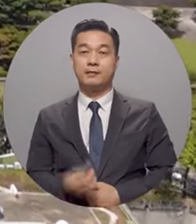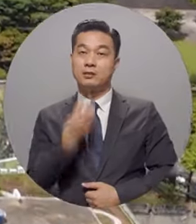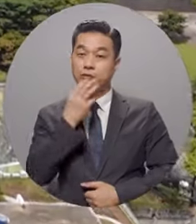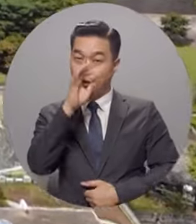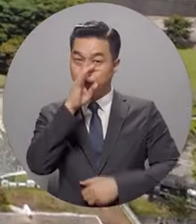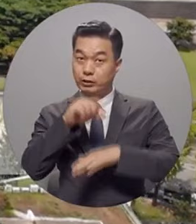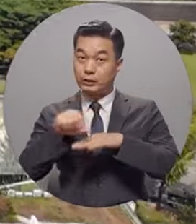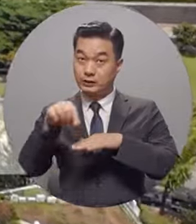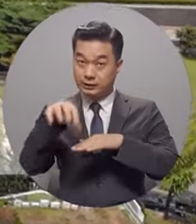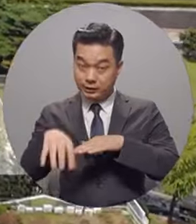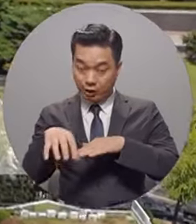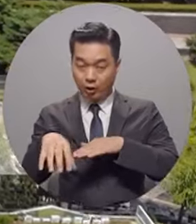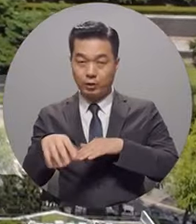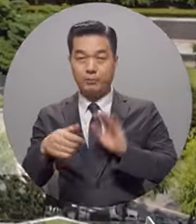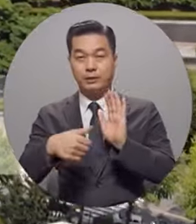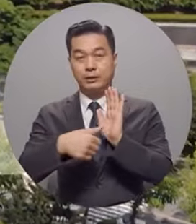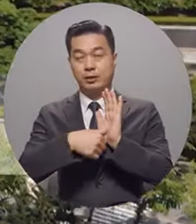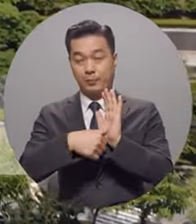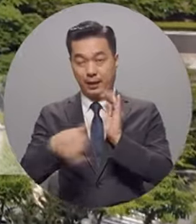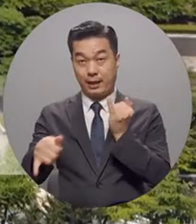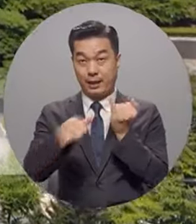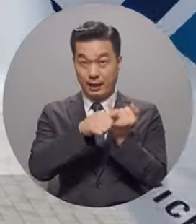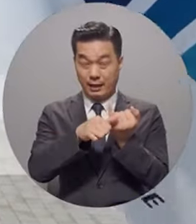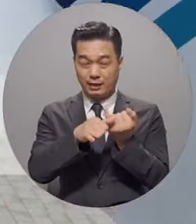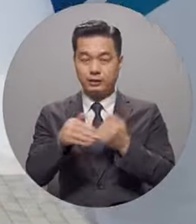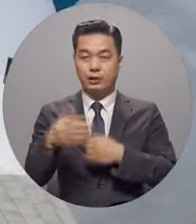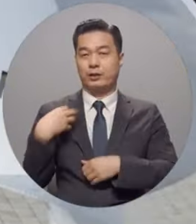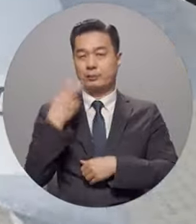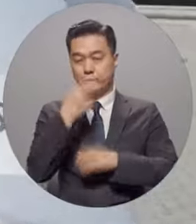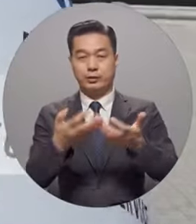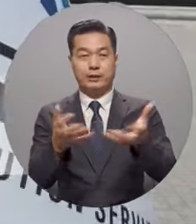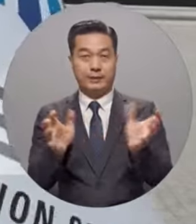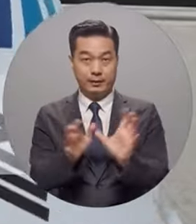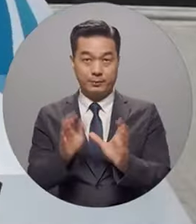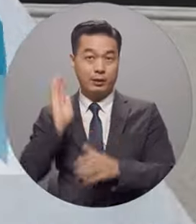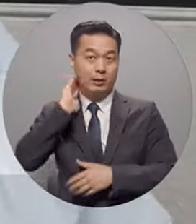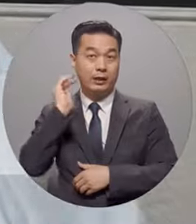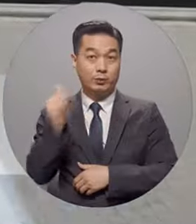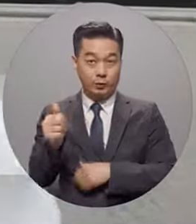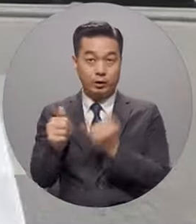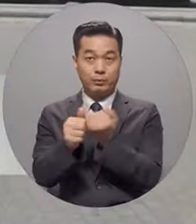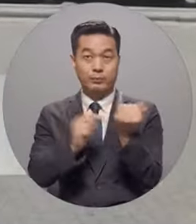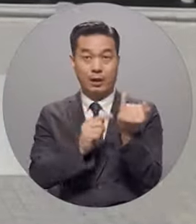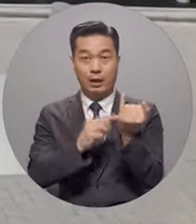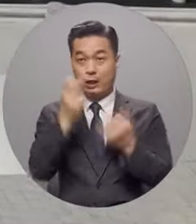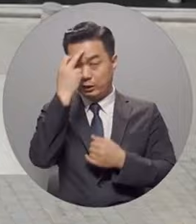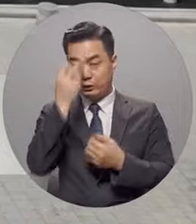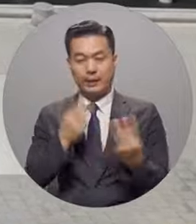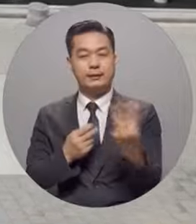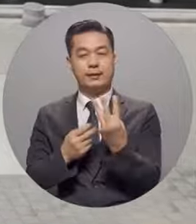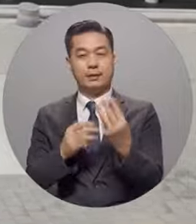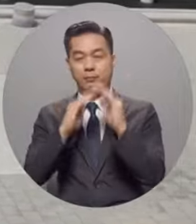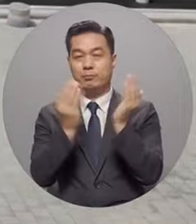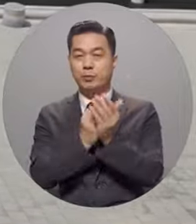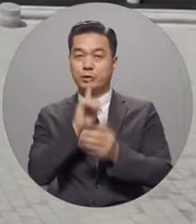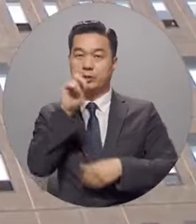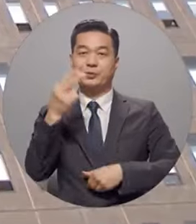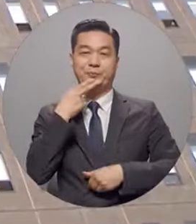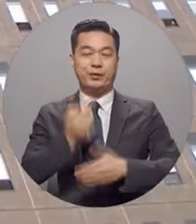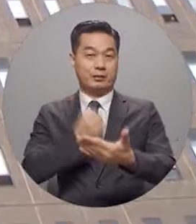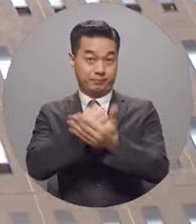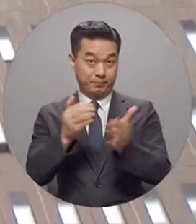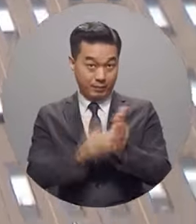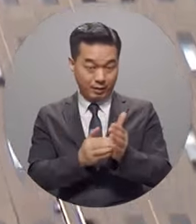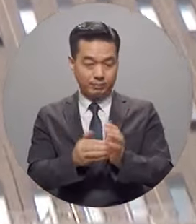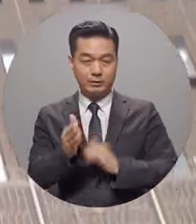서울중앙지검 디올백 전담수사팀이 윤석열 대통령과 김건희 여사, 최재형 목사를 모두 불기소 처분했습니다.